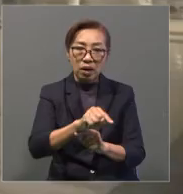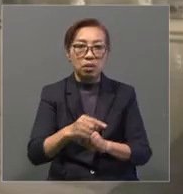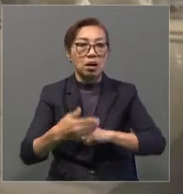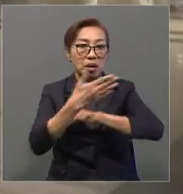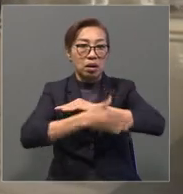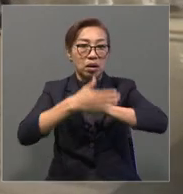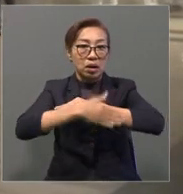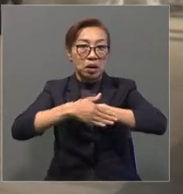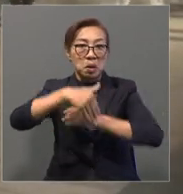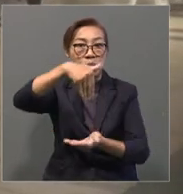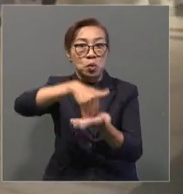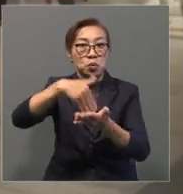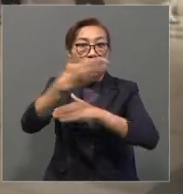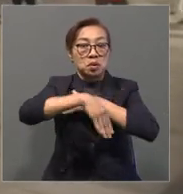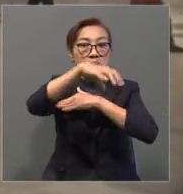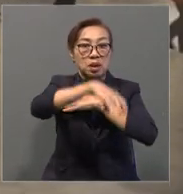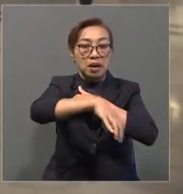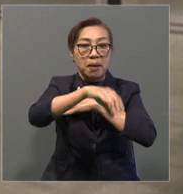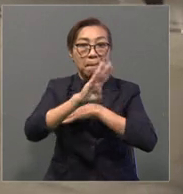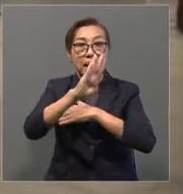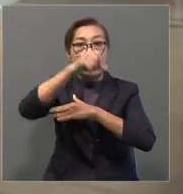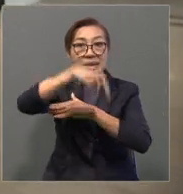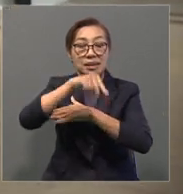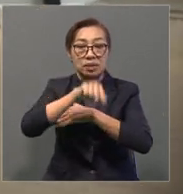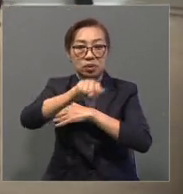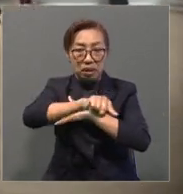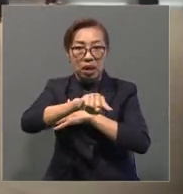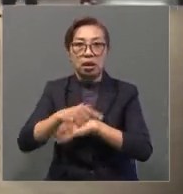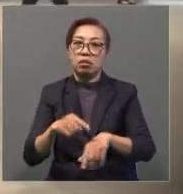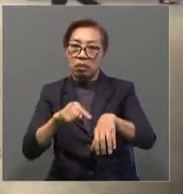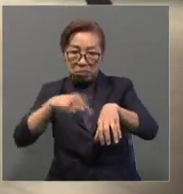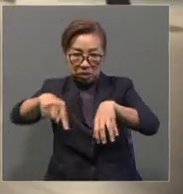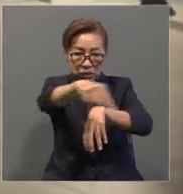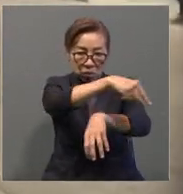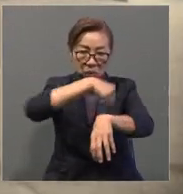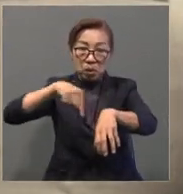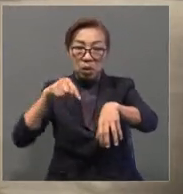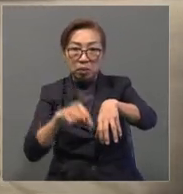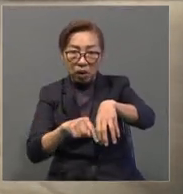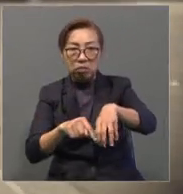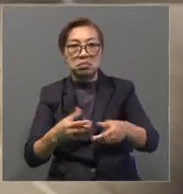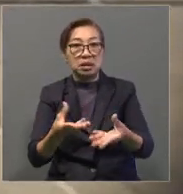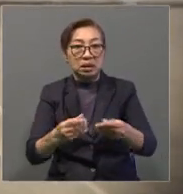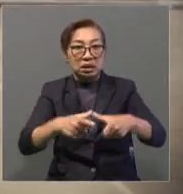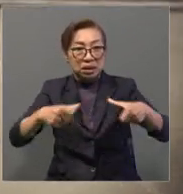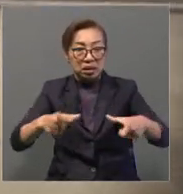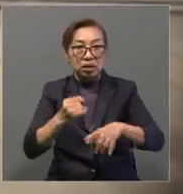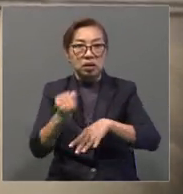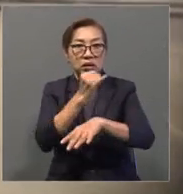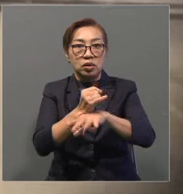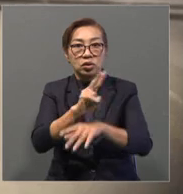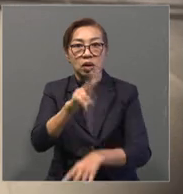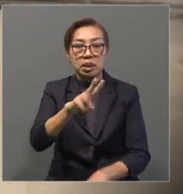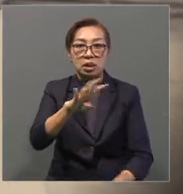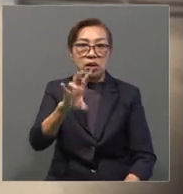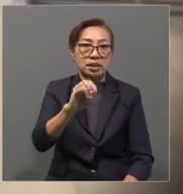เป็นสถานีกลางโดยพื้นที่เนี่ยโดยรอบรวมถึงที่ตั้งด้วยเนี่ย2,475